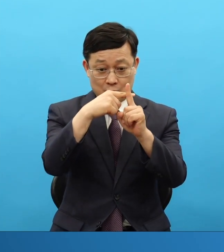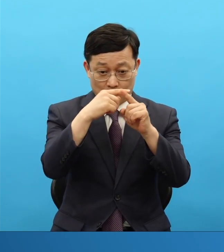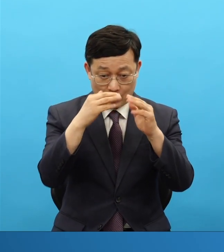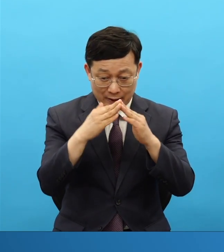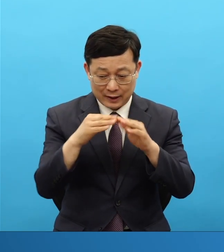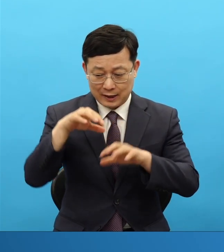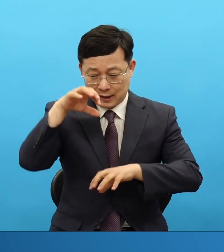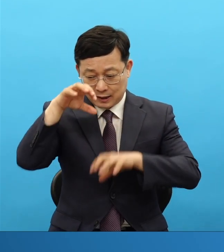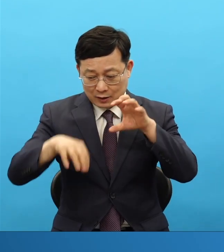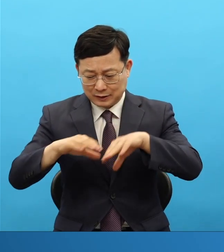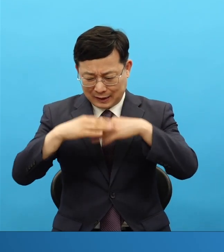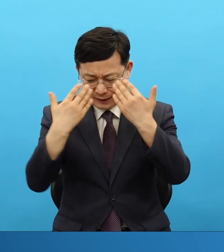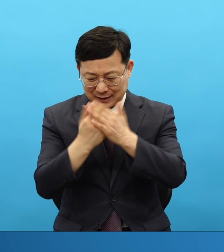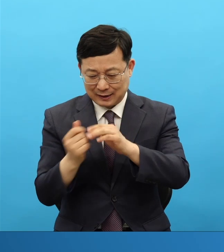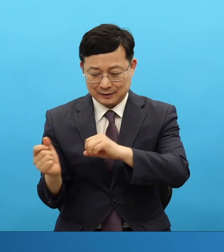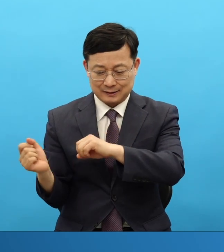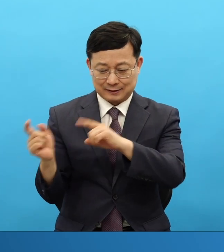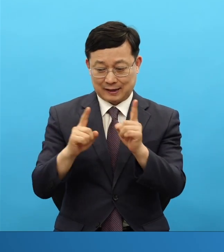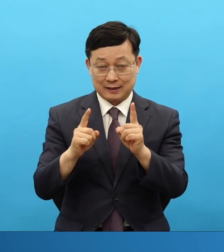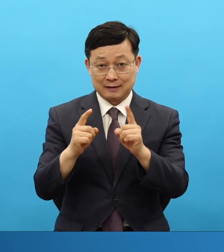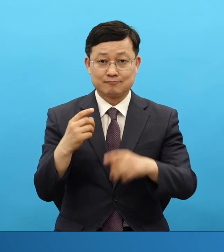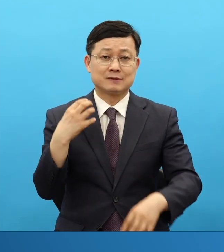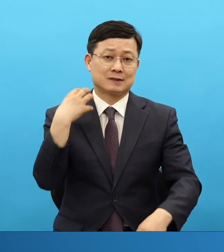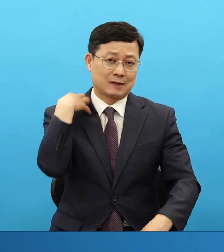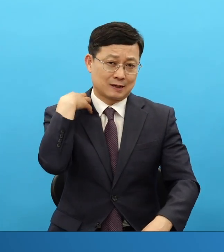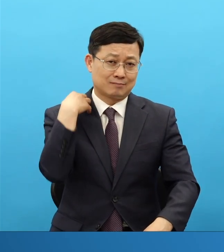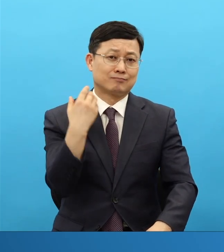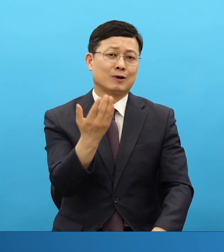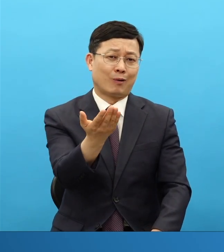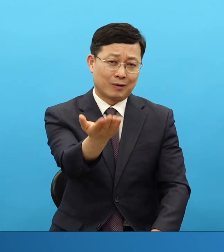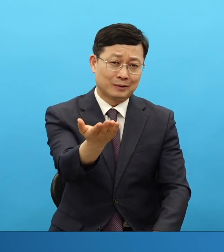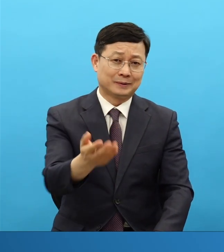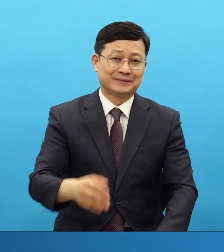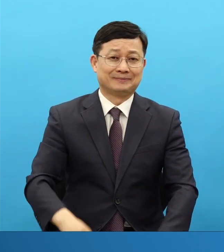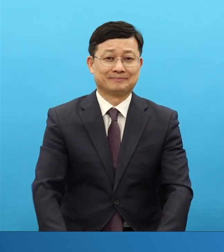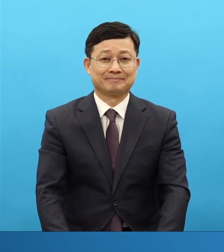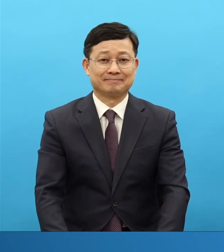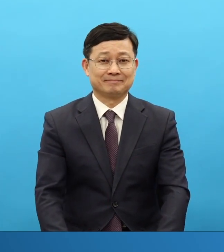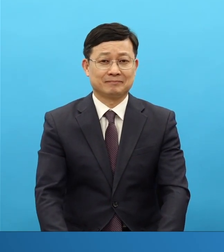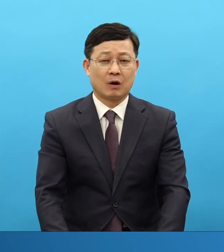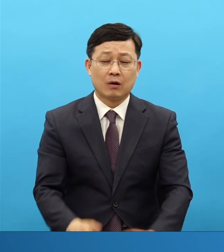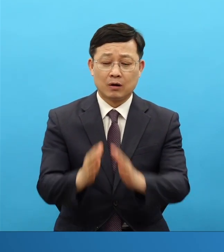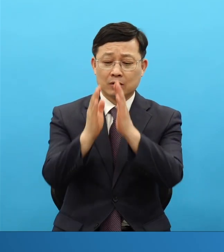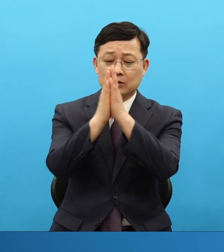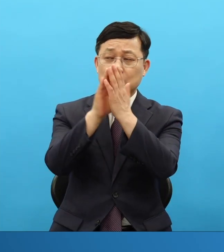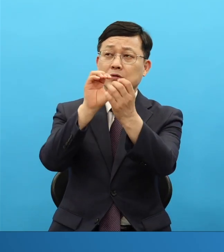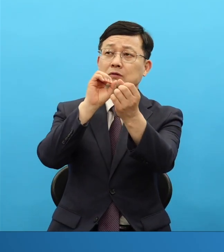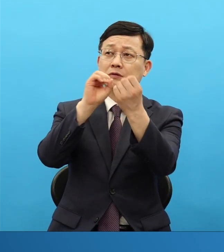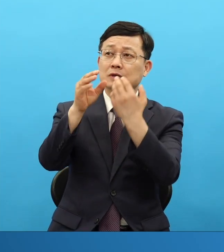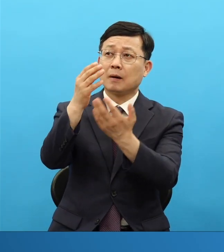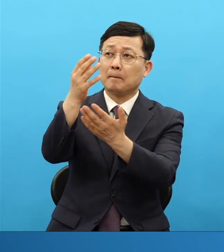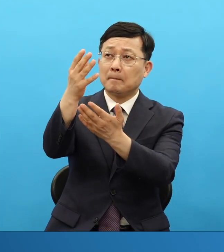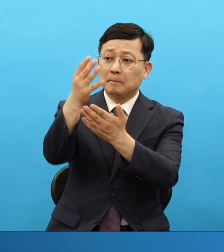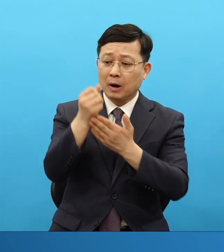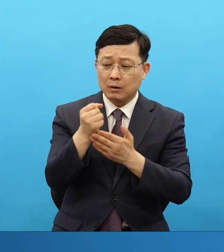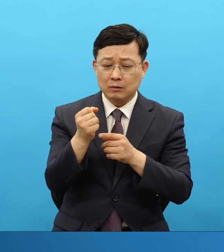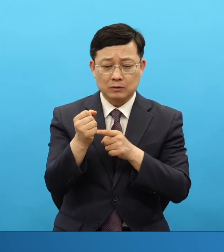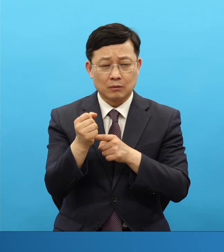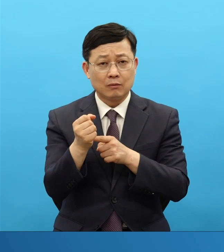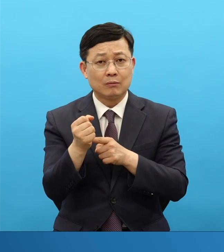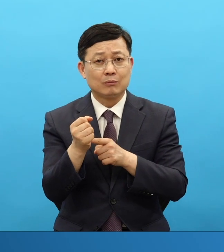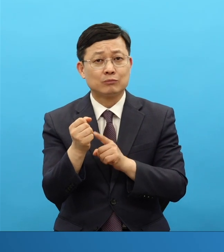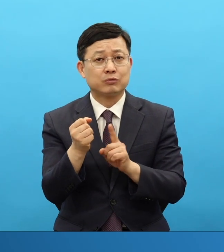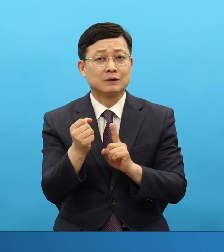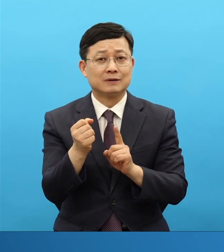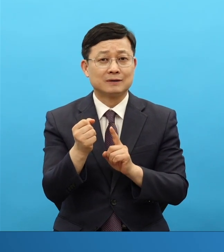You must revive your churches, revive other people, and you must save all this. 어느 정도 응답받아야 되겠냐? And to what extent should you receive answers?